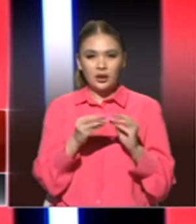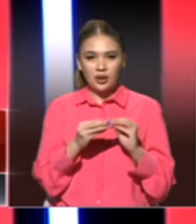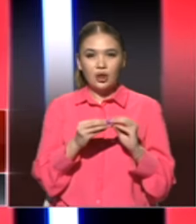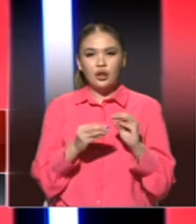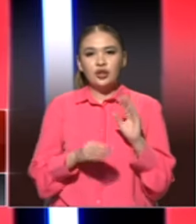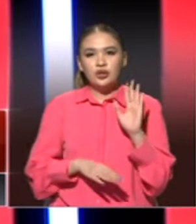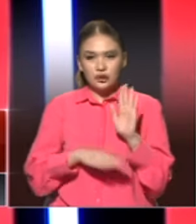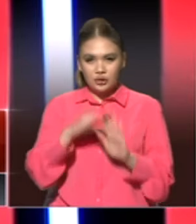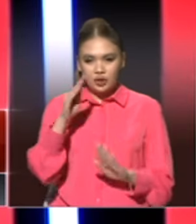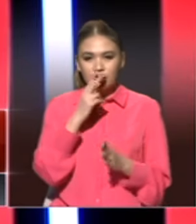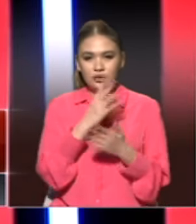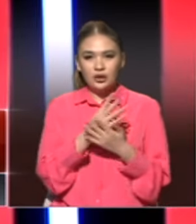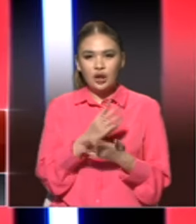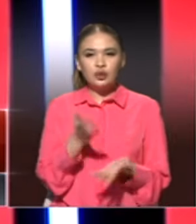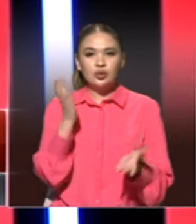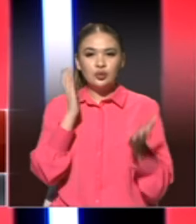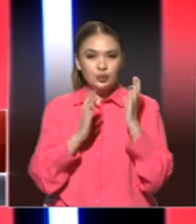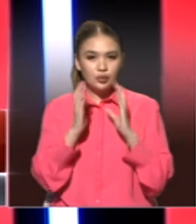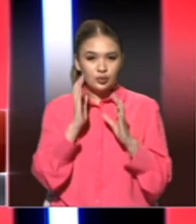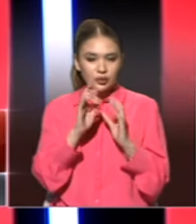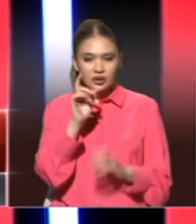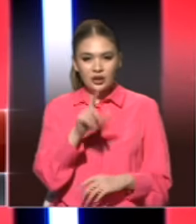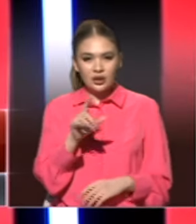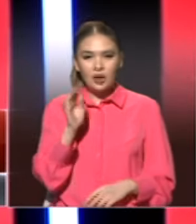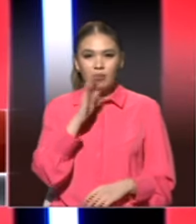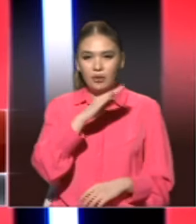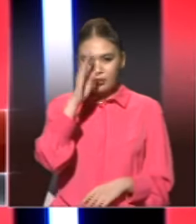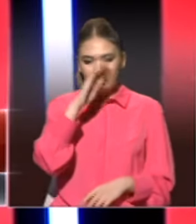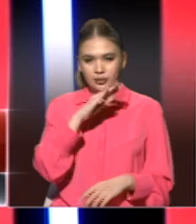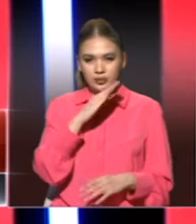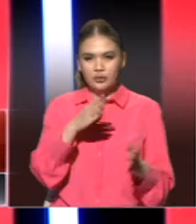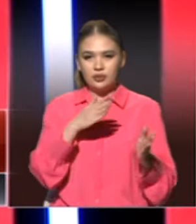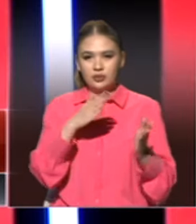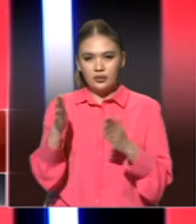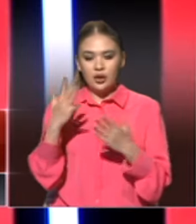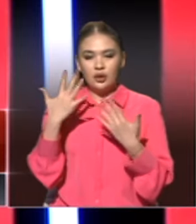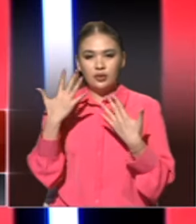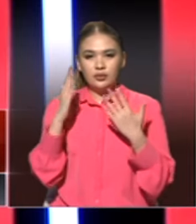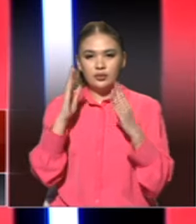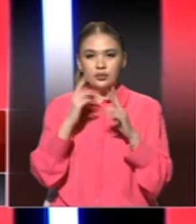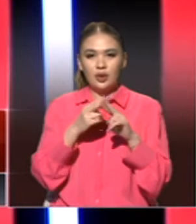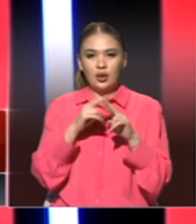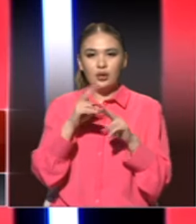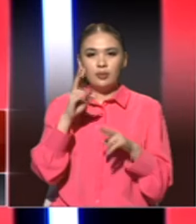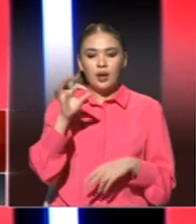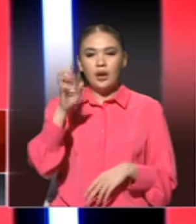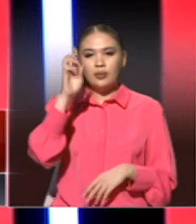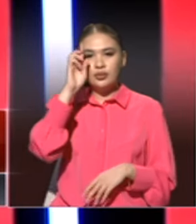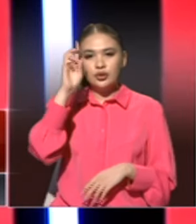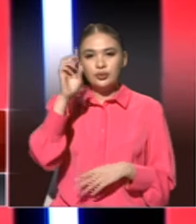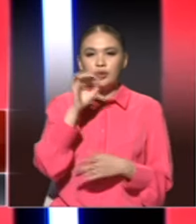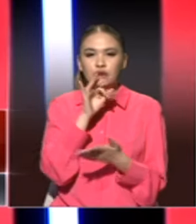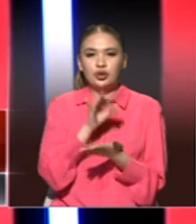кезде студентпен ата-анаға жауап тастап отырмыз. Байқадыңыздар ма? Бұл жерде енді үкіметтің жауапкершілігі